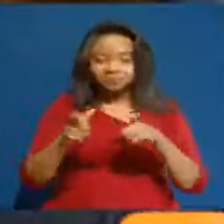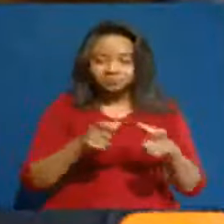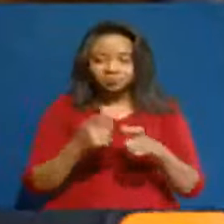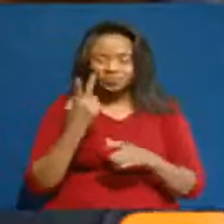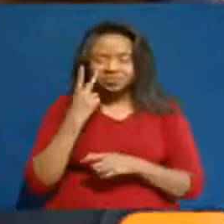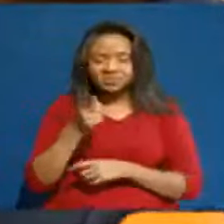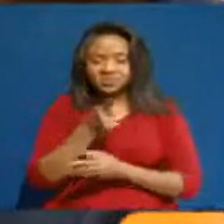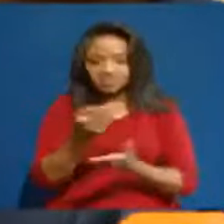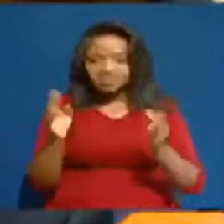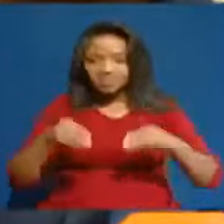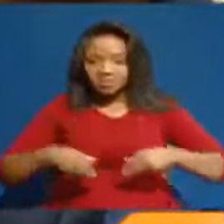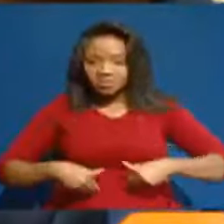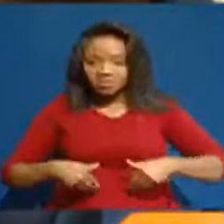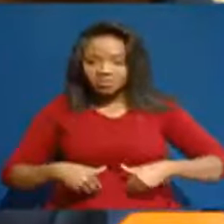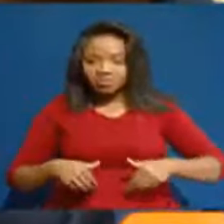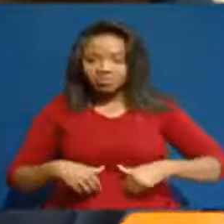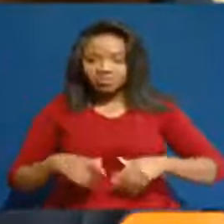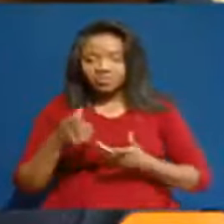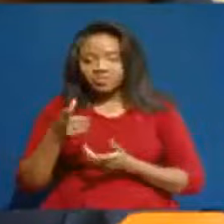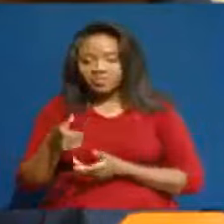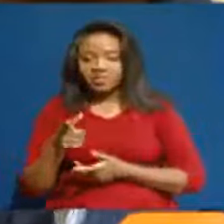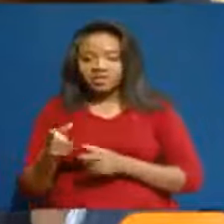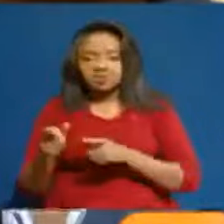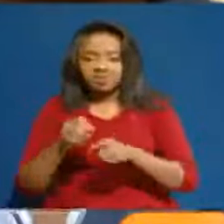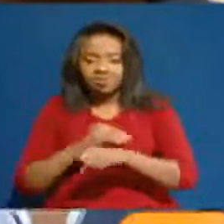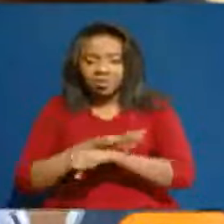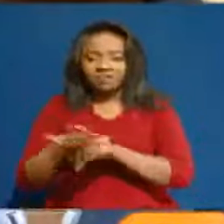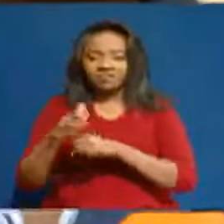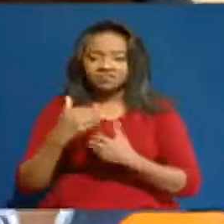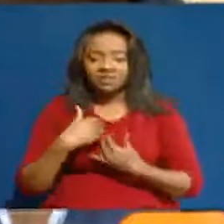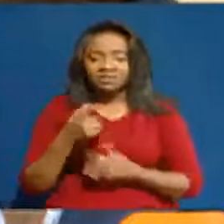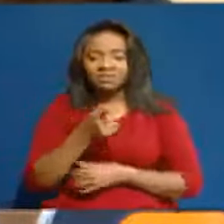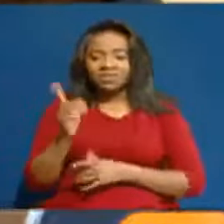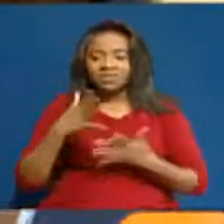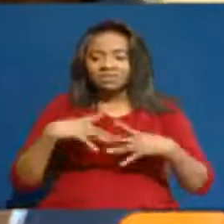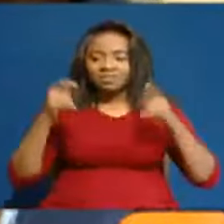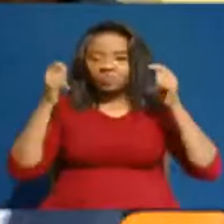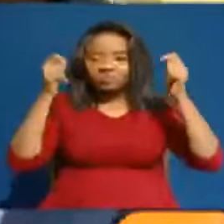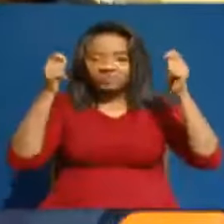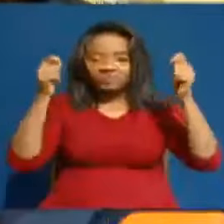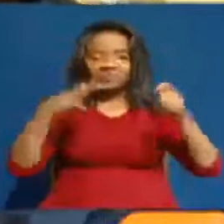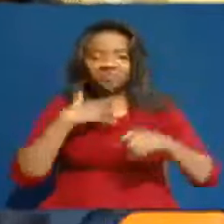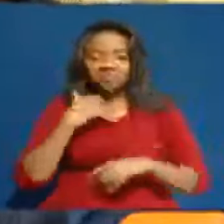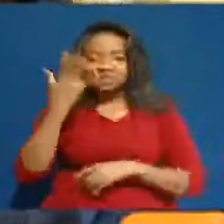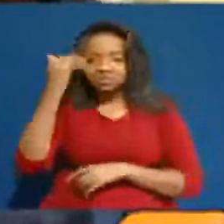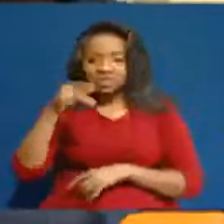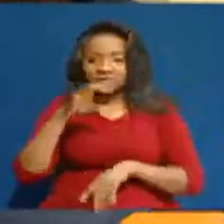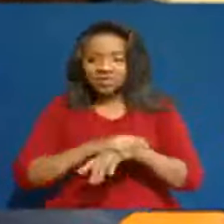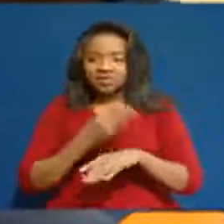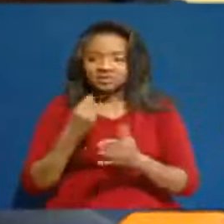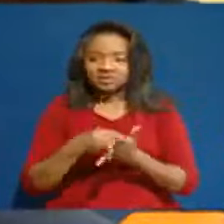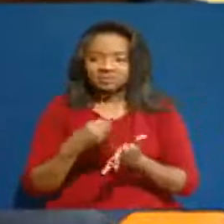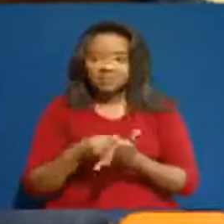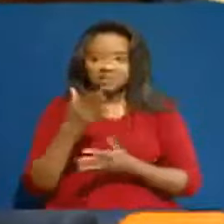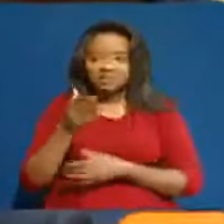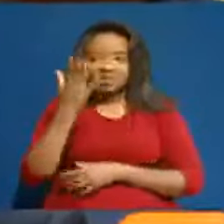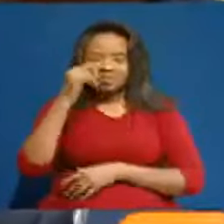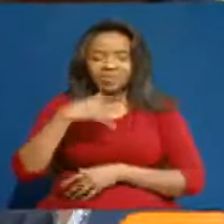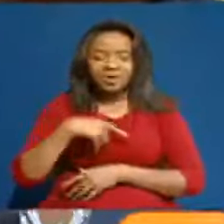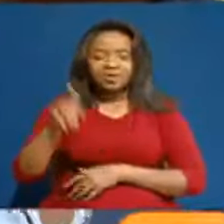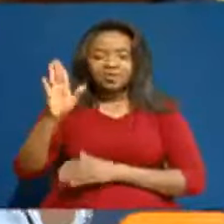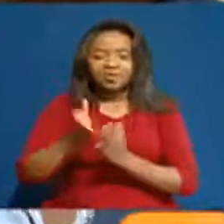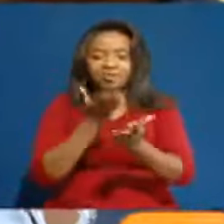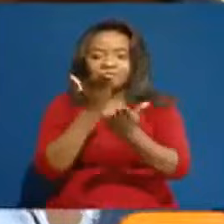used. They have not done anything. These protesters would like to have violence because that's where they eat. They would like to cause some violence. They waende huko ngambo waandike